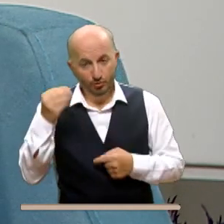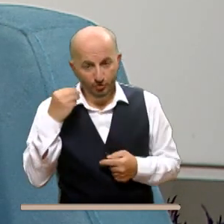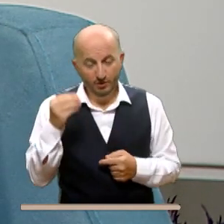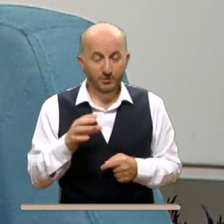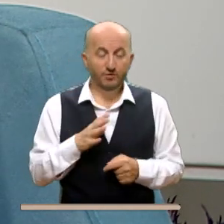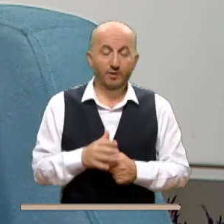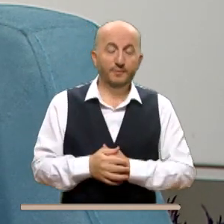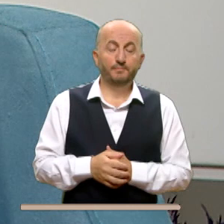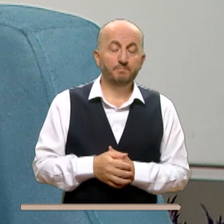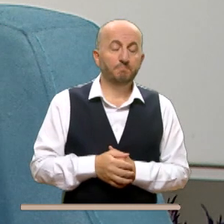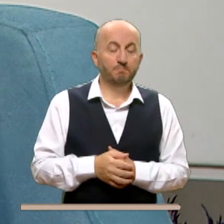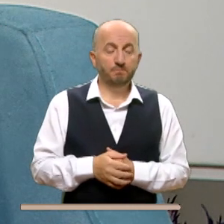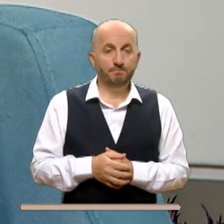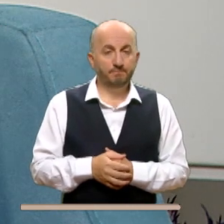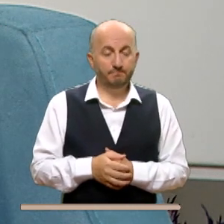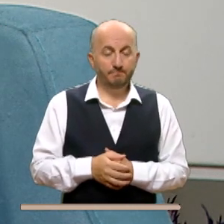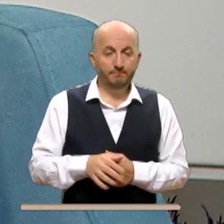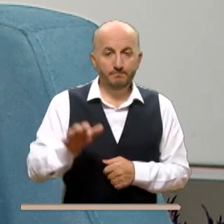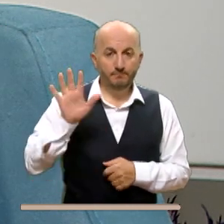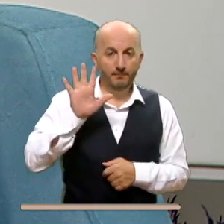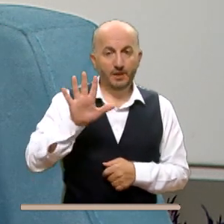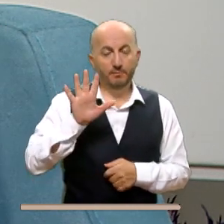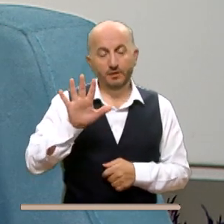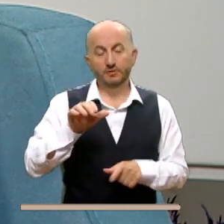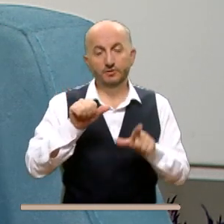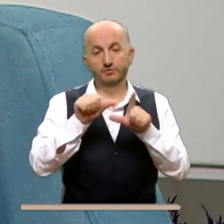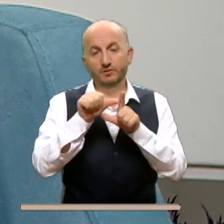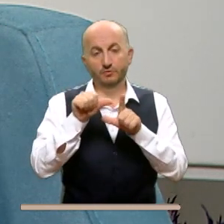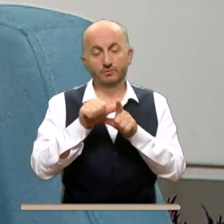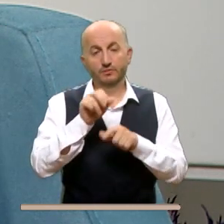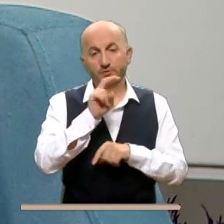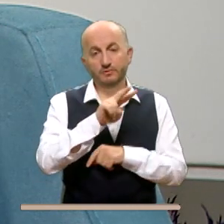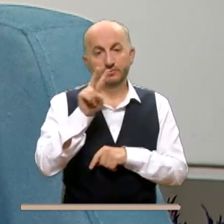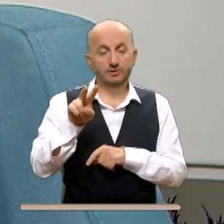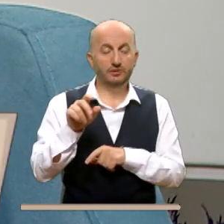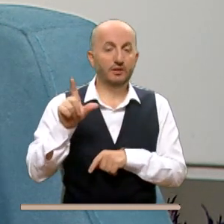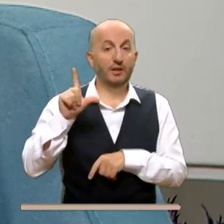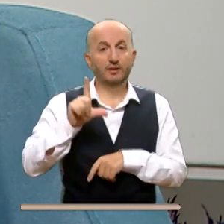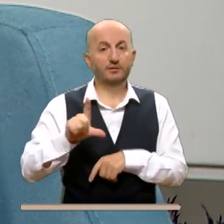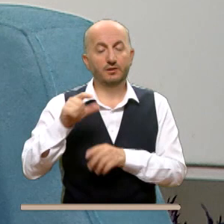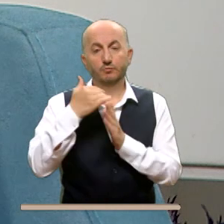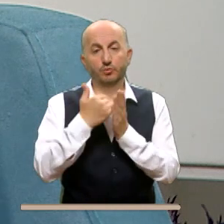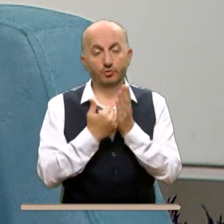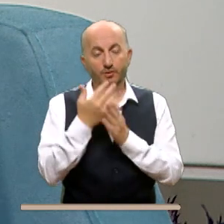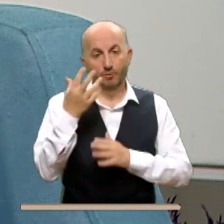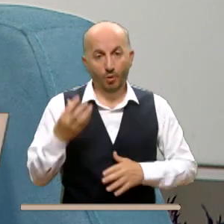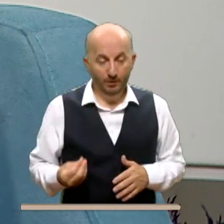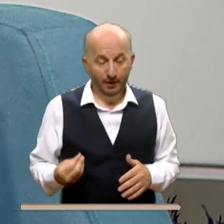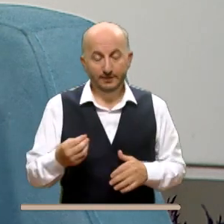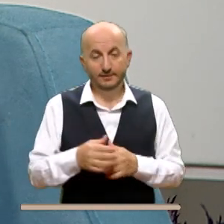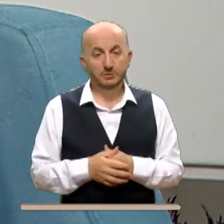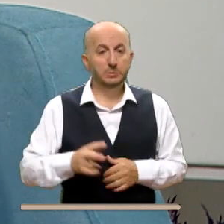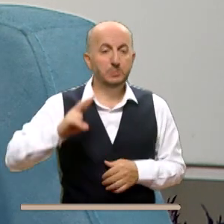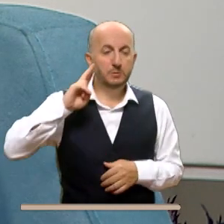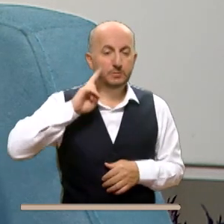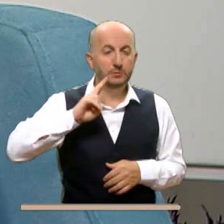bakıldığında 5 fakülteli, 22 lisans programı bulunan